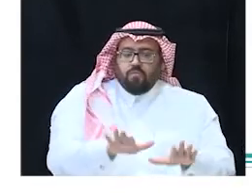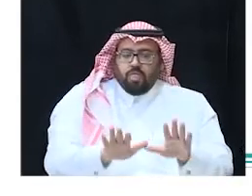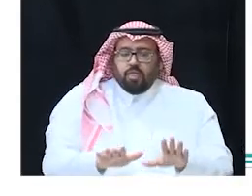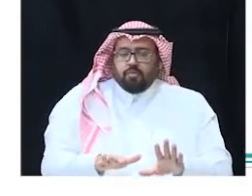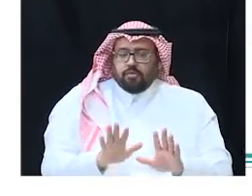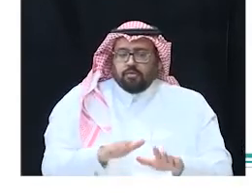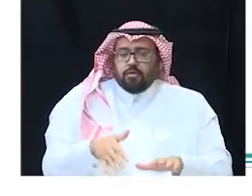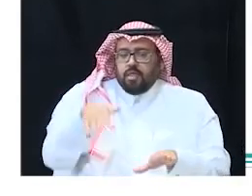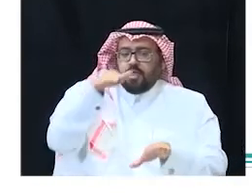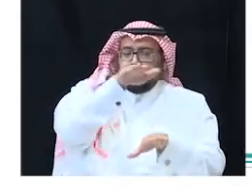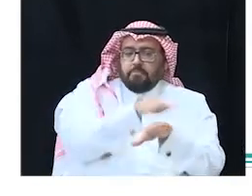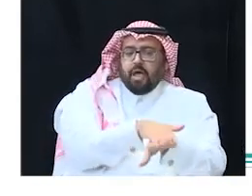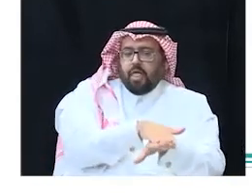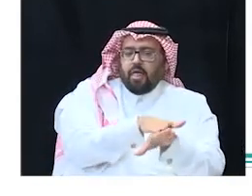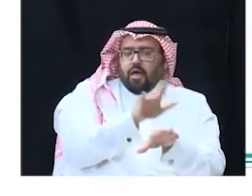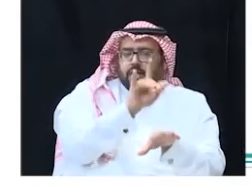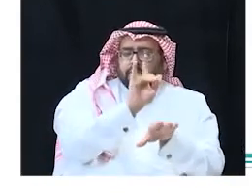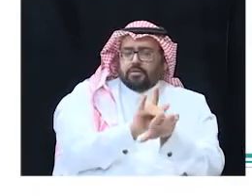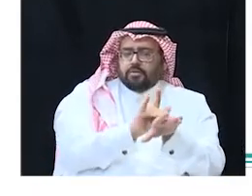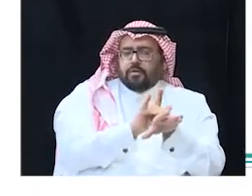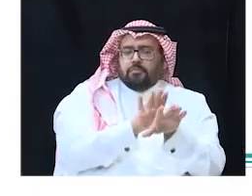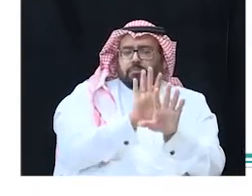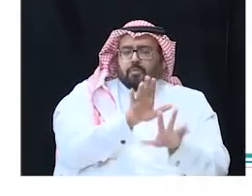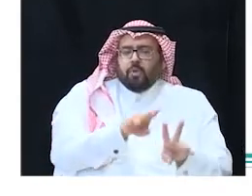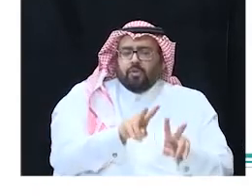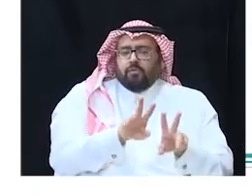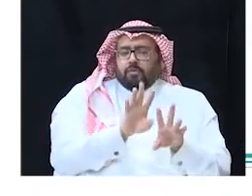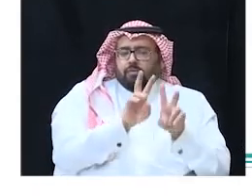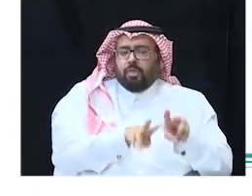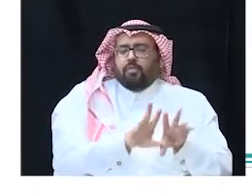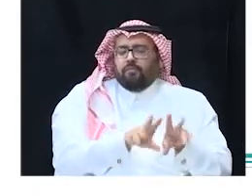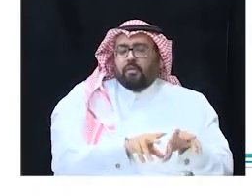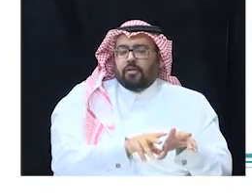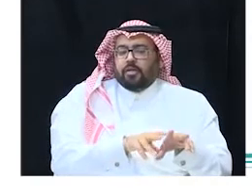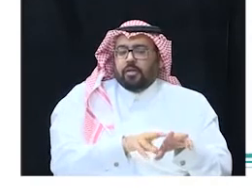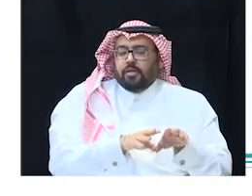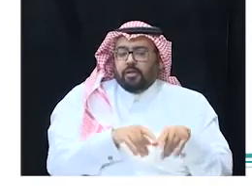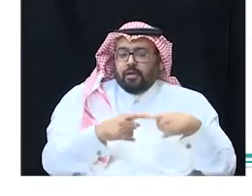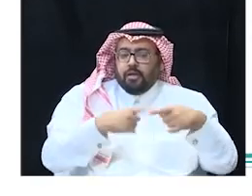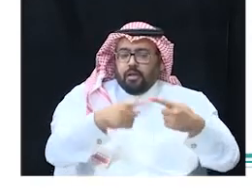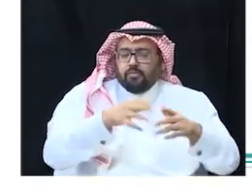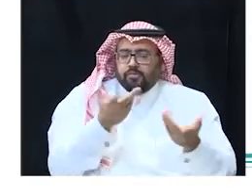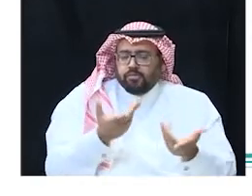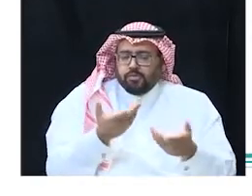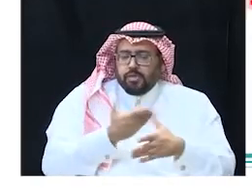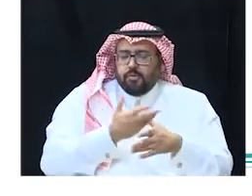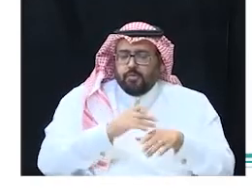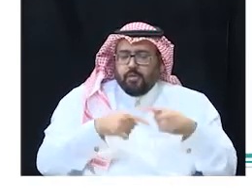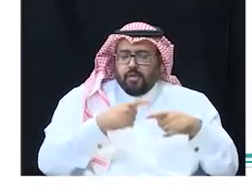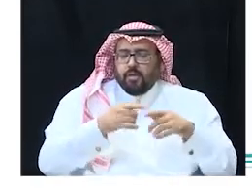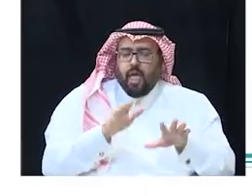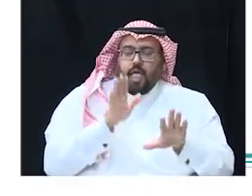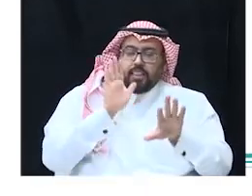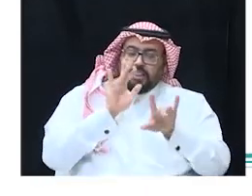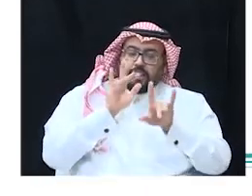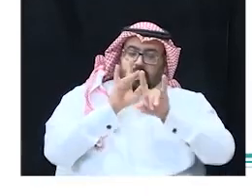العربة كانت في مكانها، حتى لو كان صديقنا هذا موجود العربة تبقى في مكانها. ما الذي جعل العربة تحرك؟